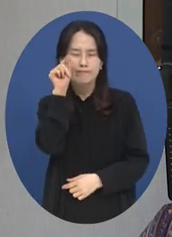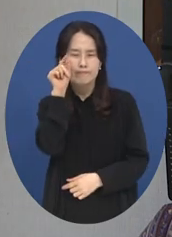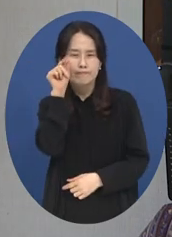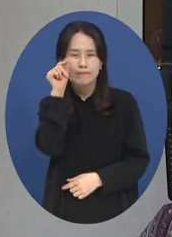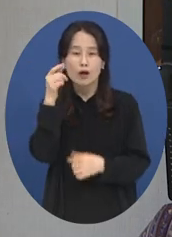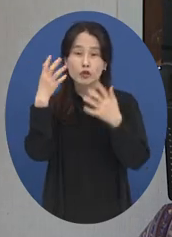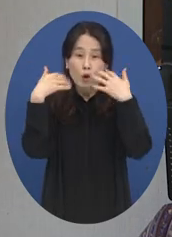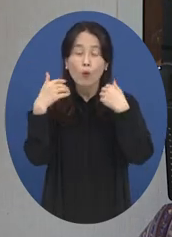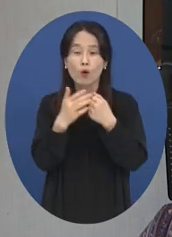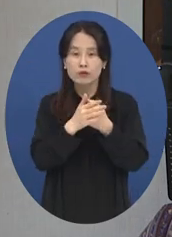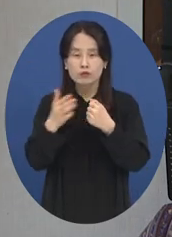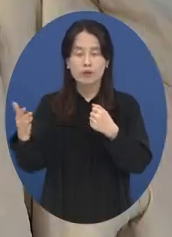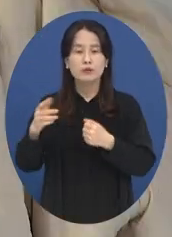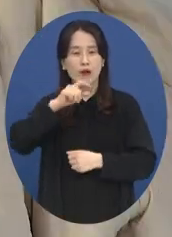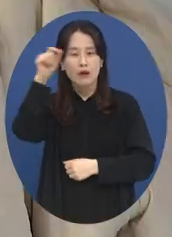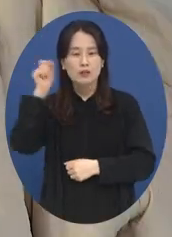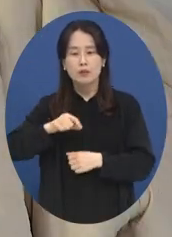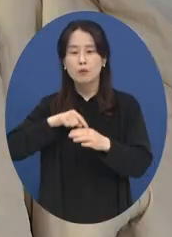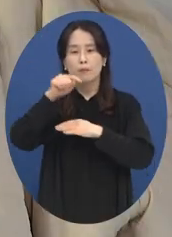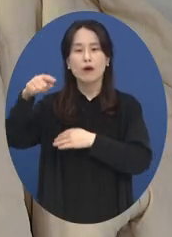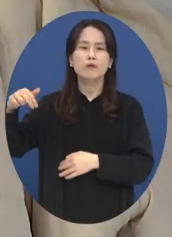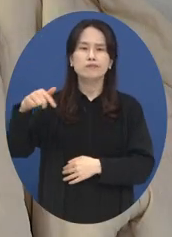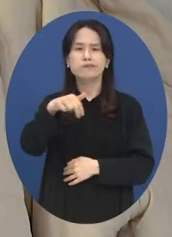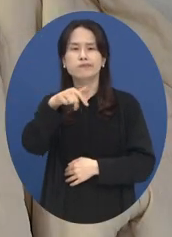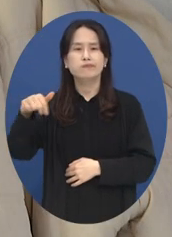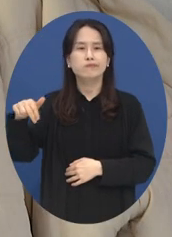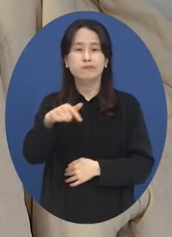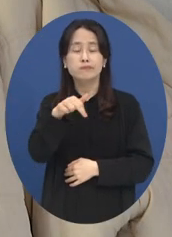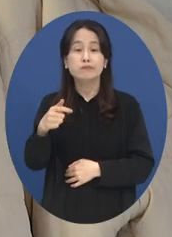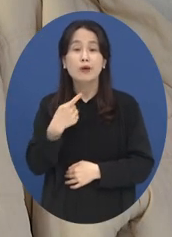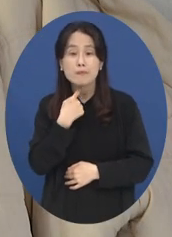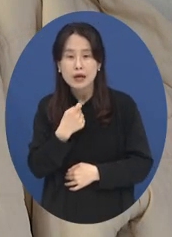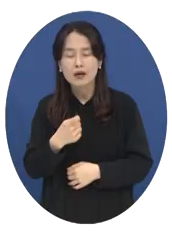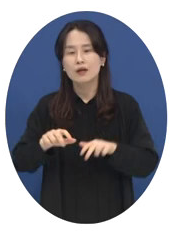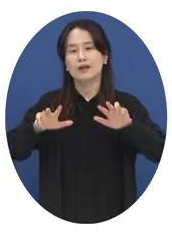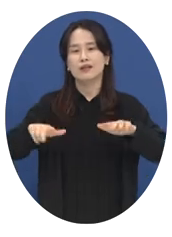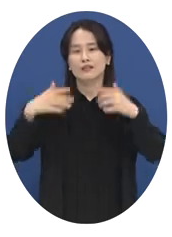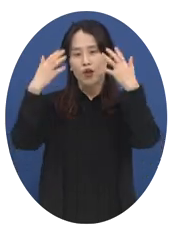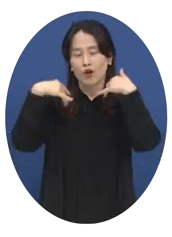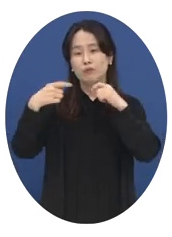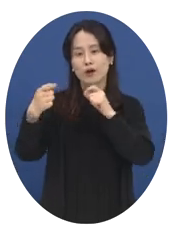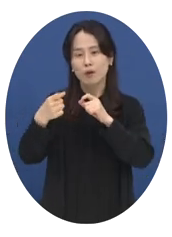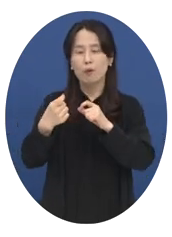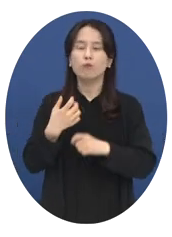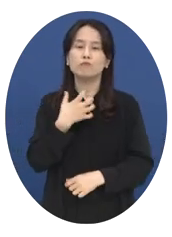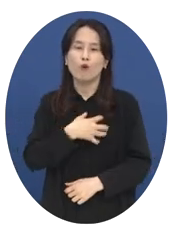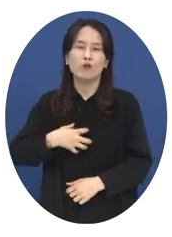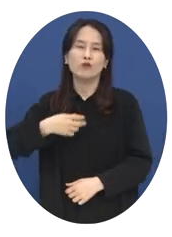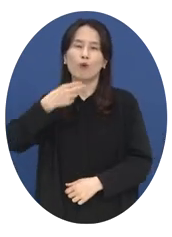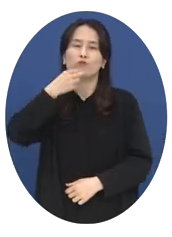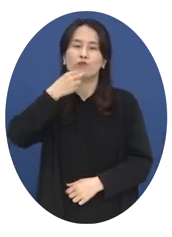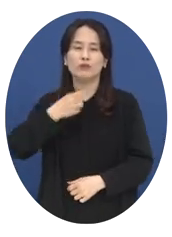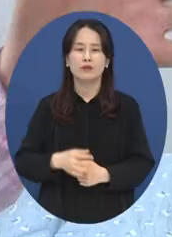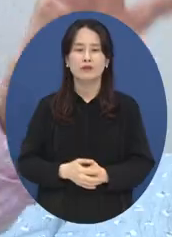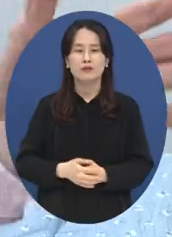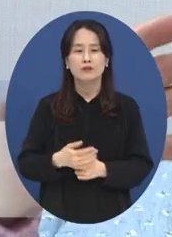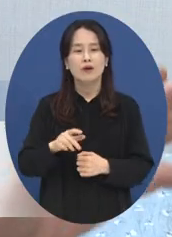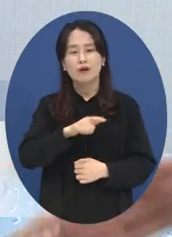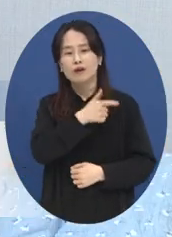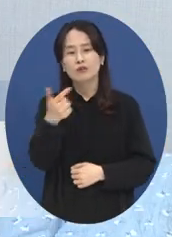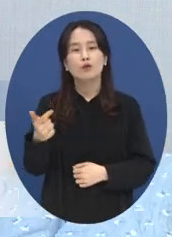만큼 심한 더위 탓에 새벽까지 집밖을 세상에 할 정도였는데 이젠 다가오는 여름철 또 끄떡 없습니다